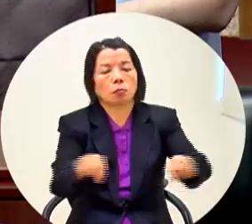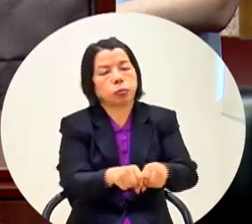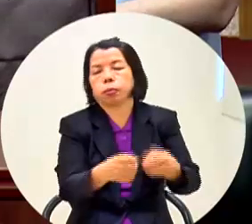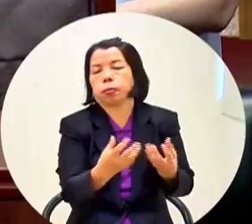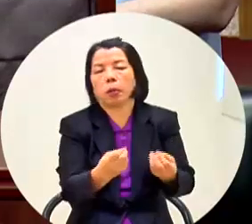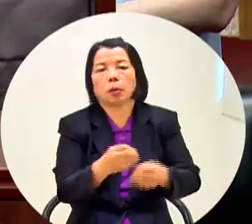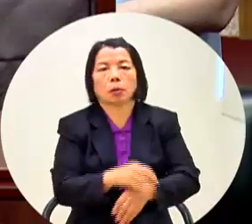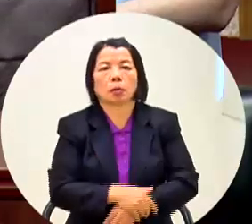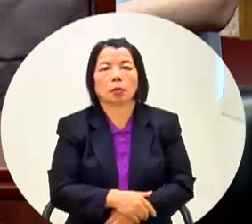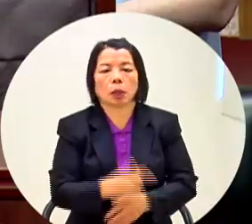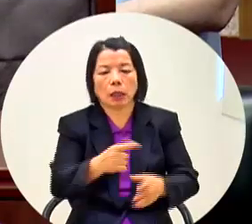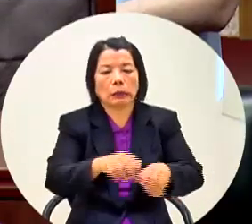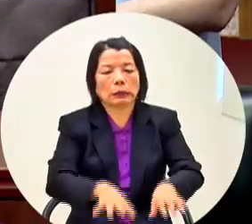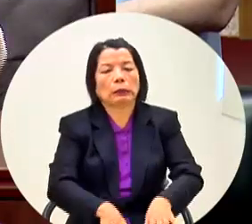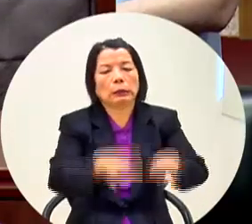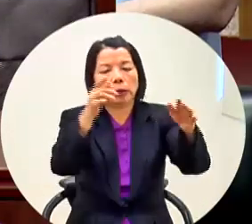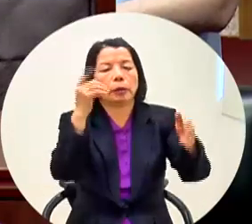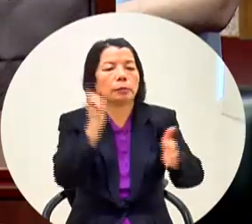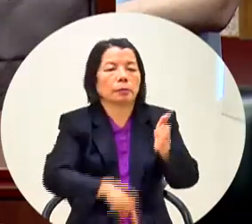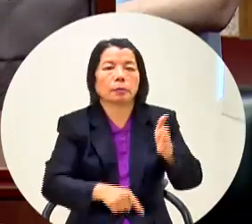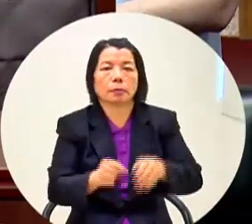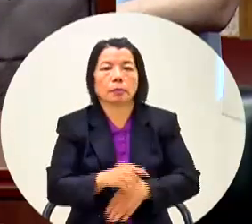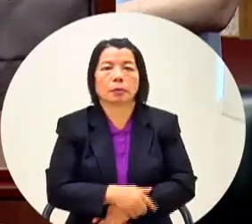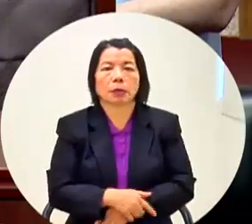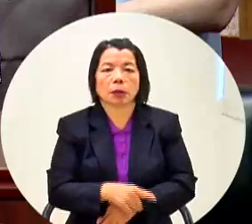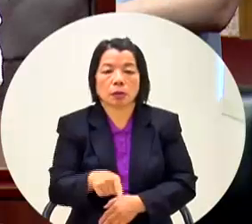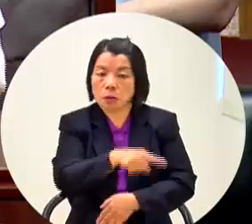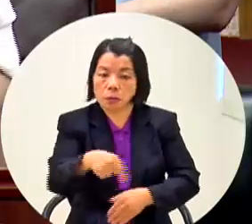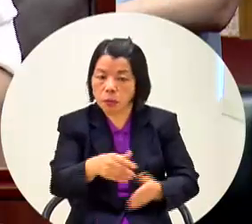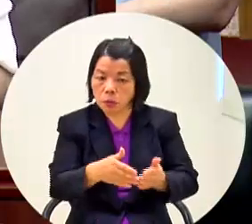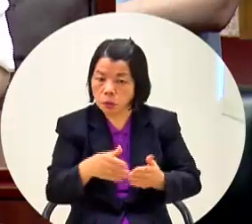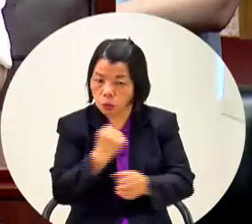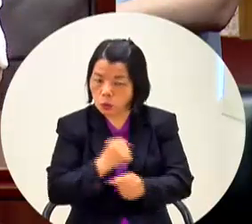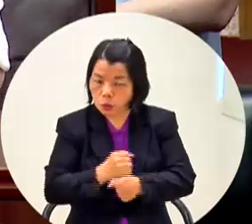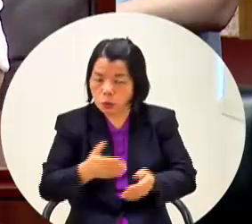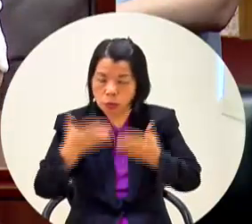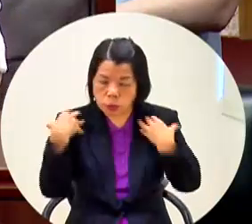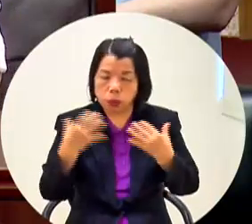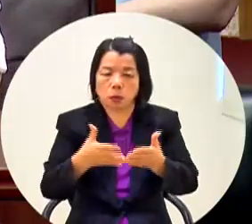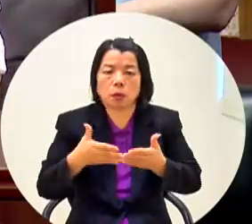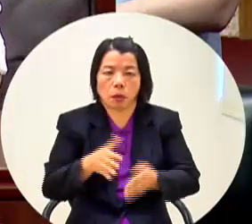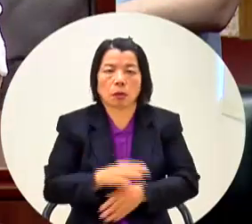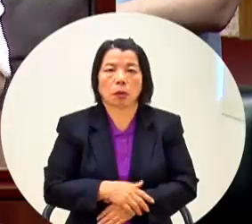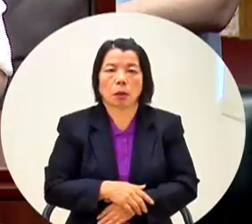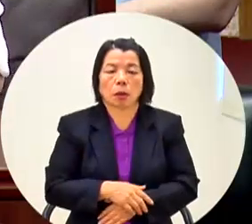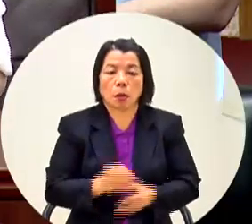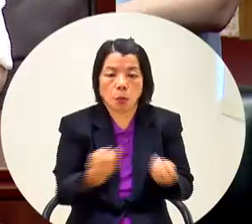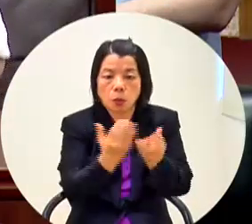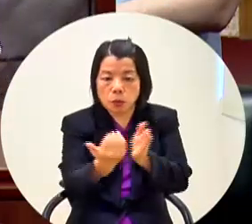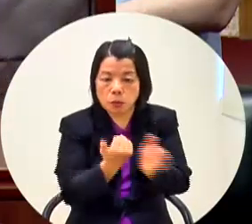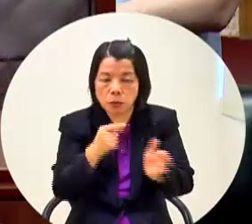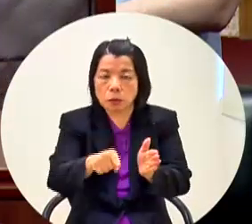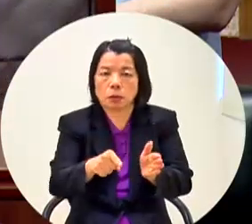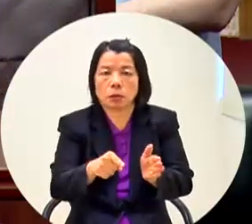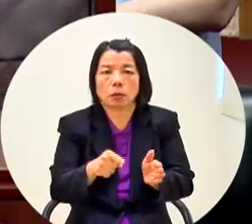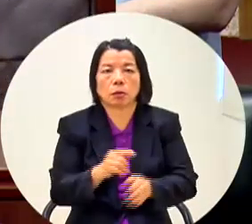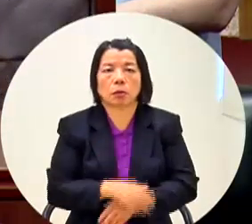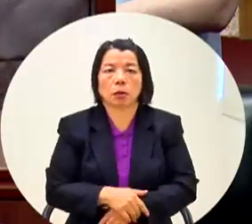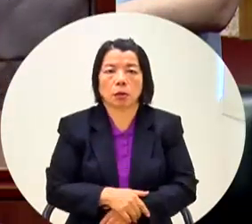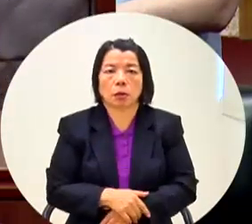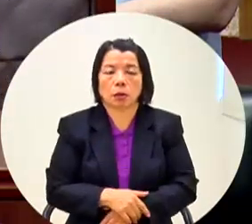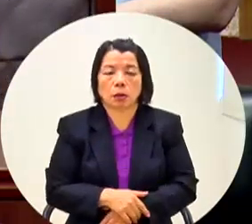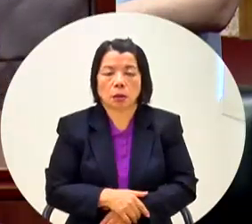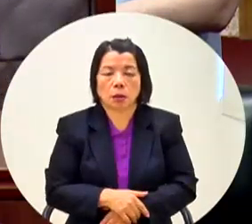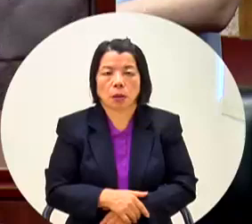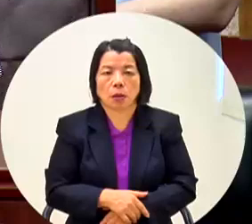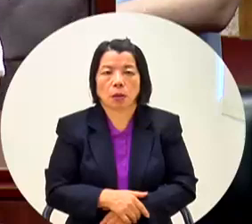所以它永远淹水。像这些都是我们要做的，所以超前部署。现在还有一个怕，马